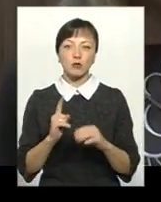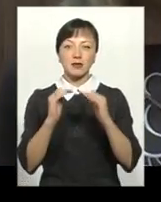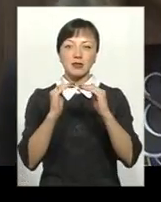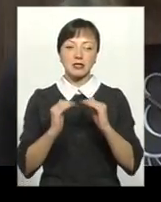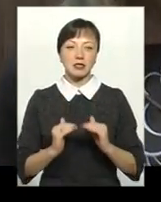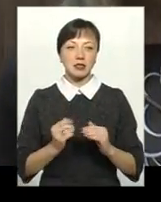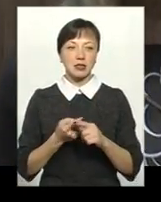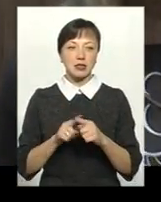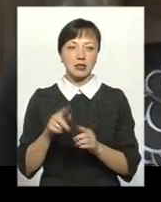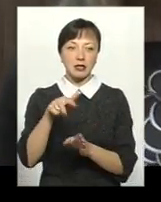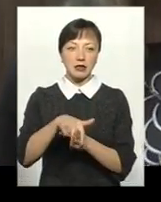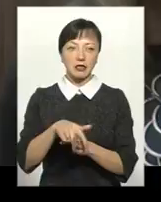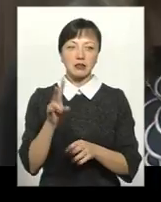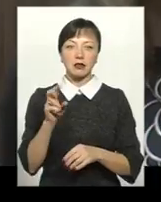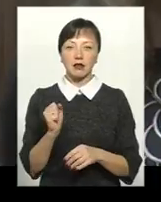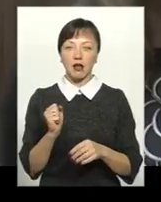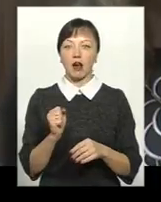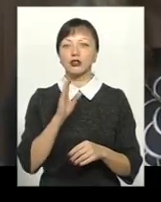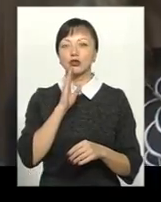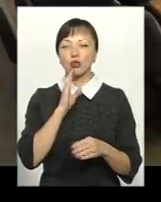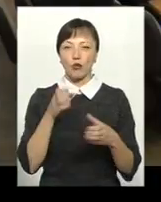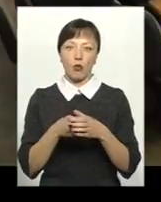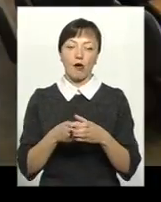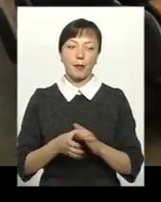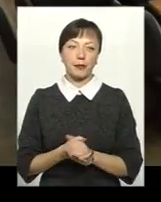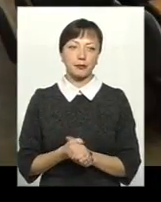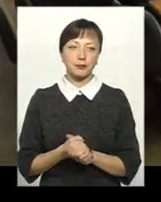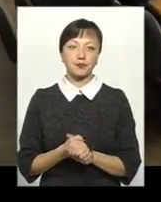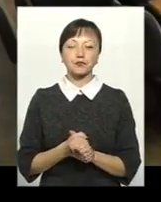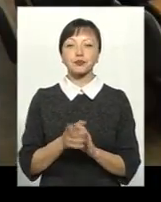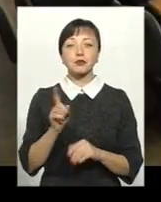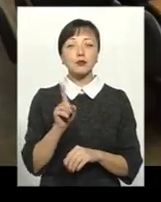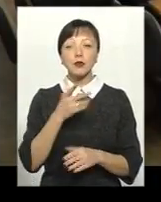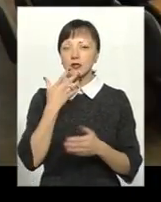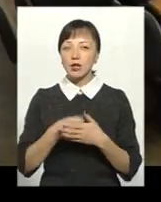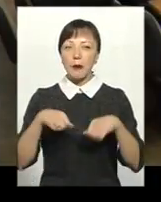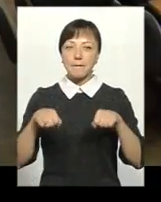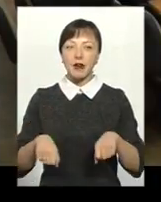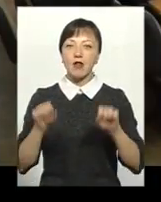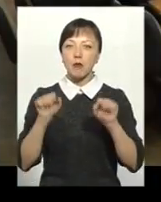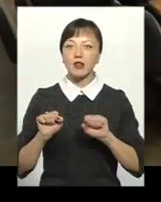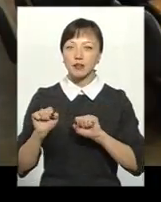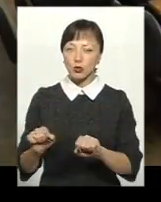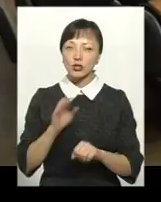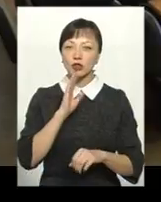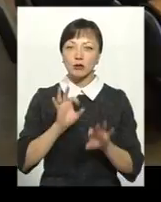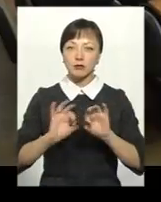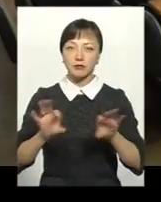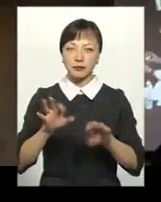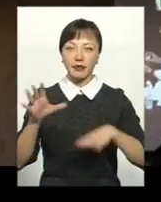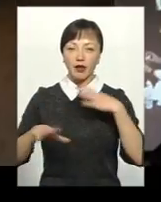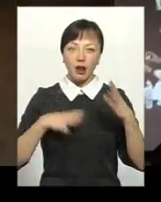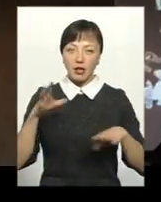знизити цей тиск на таку категорію жінок. Аби свої права могли відстояти і самі жінки, для них проводять